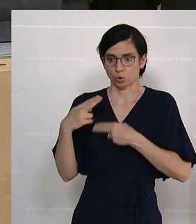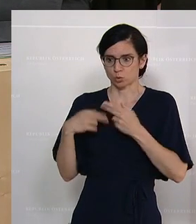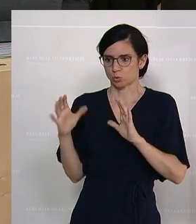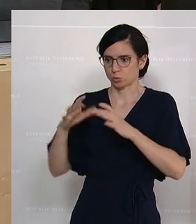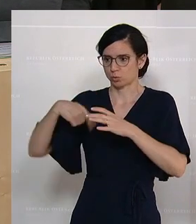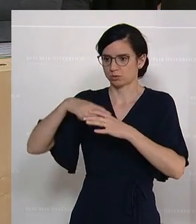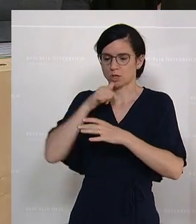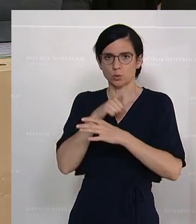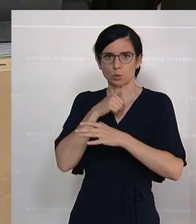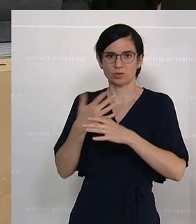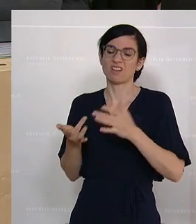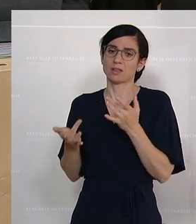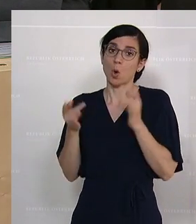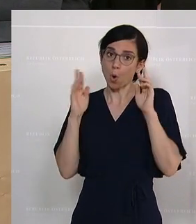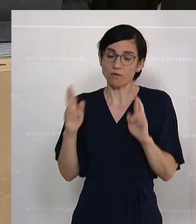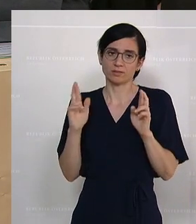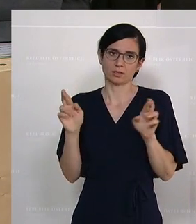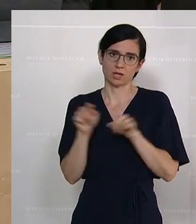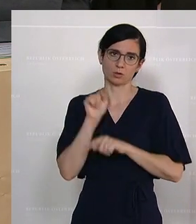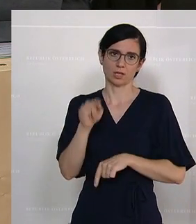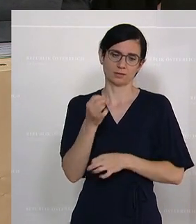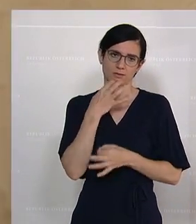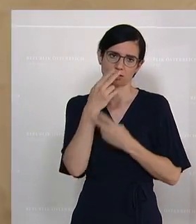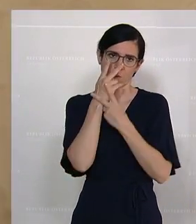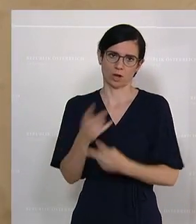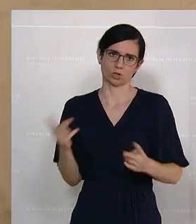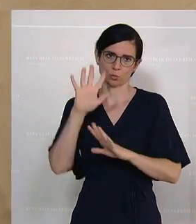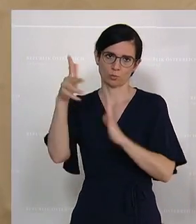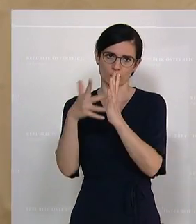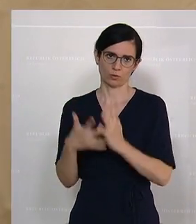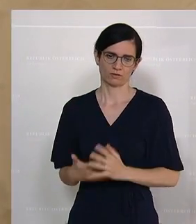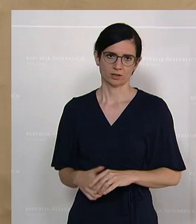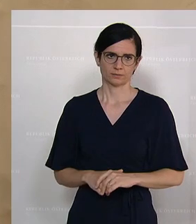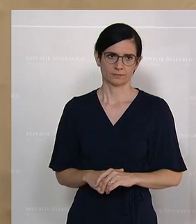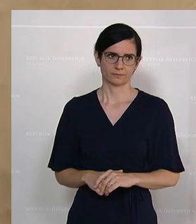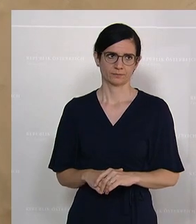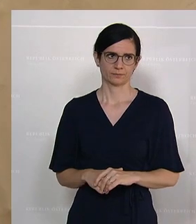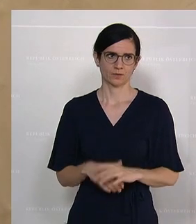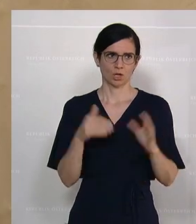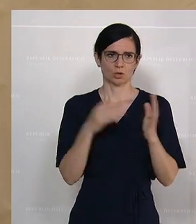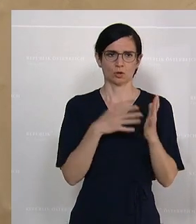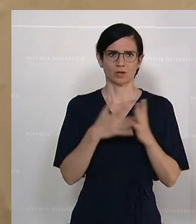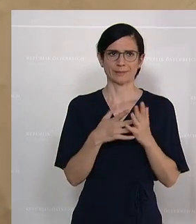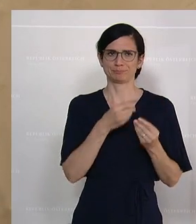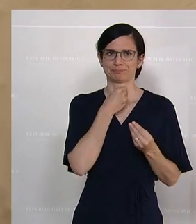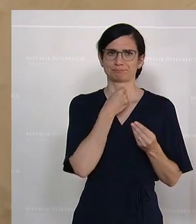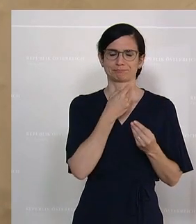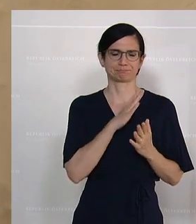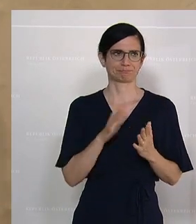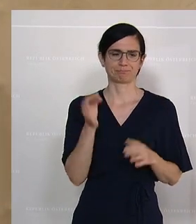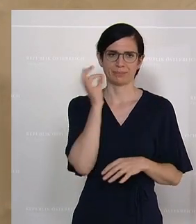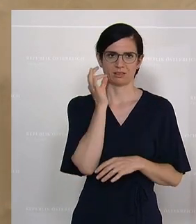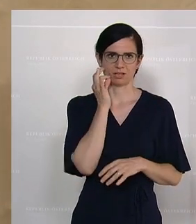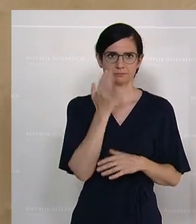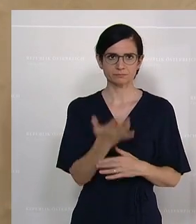grünen werde sich hoffentlich auch diese sache genau anschauen aber noch etwas noch einen schalen nachgeschmack gibt es bei dieser agentur